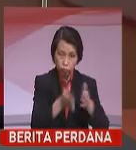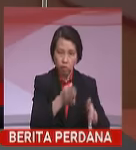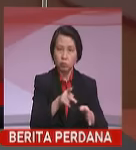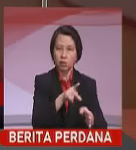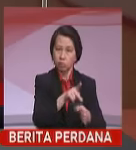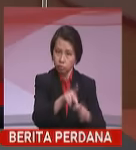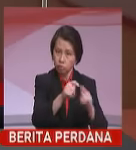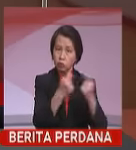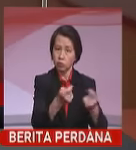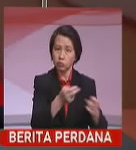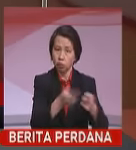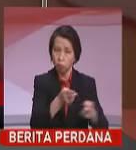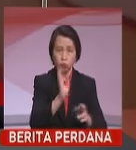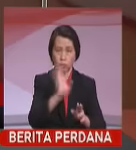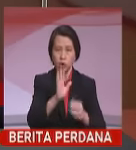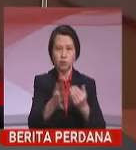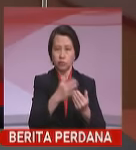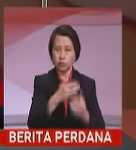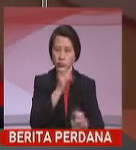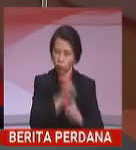team.